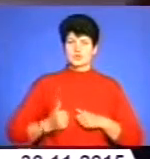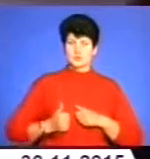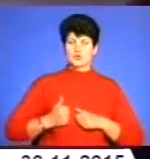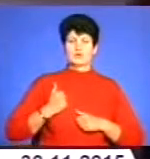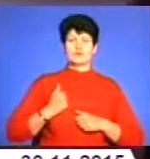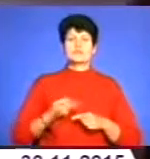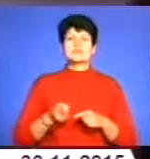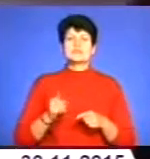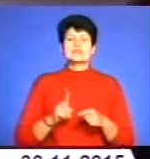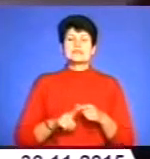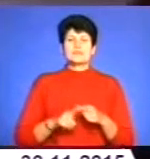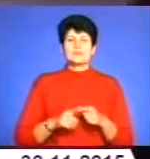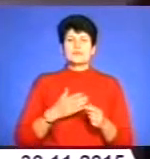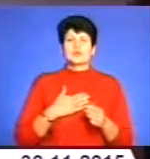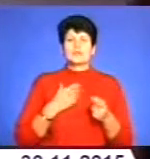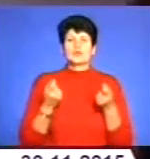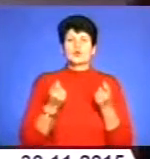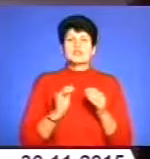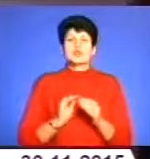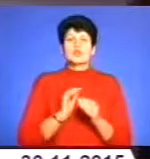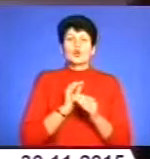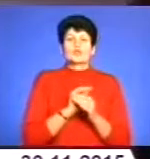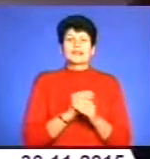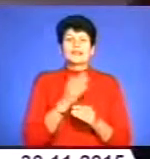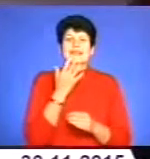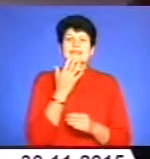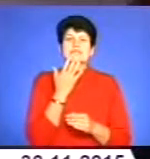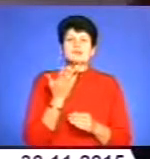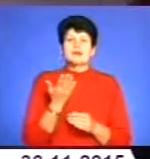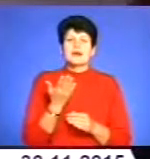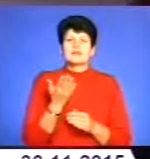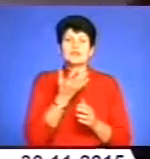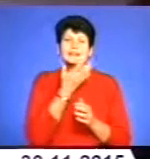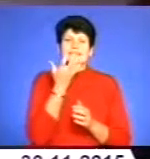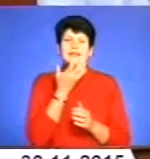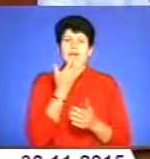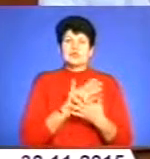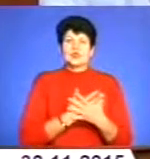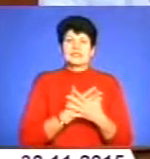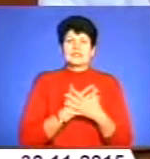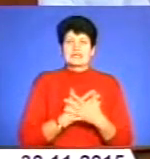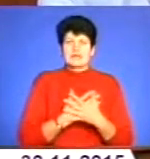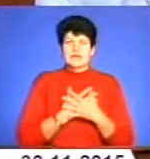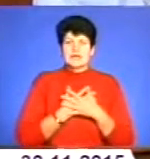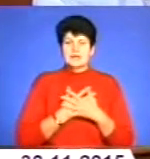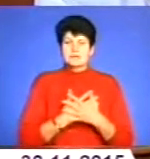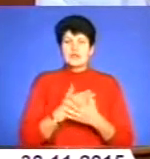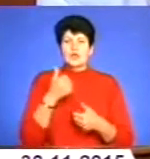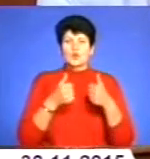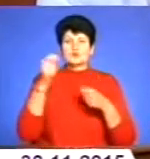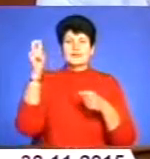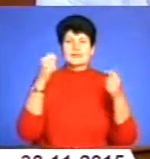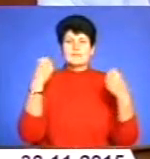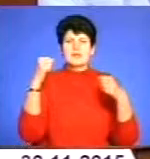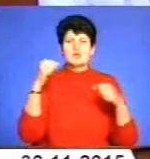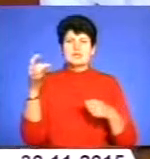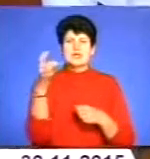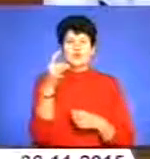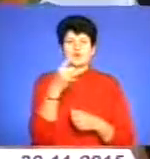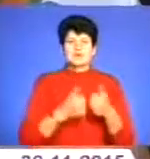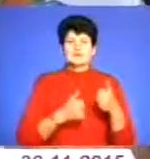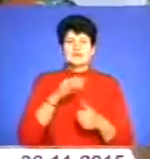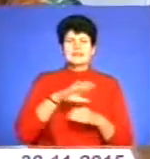що він нам трошки, навіть таке, додає такого національного теплого дихання. На конкурс приїхали переможці районних змагів, діти